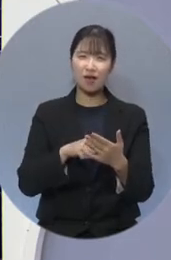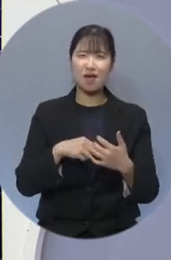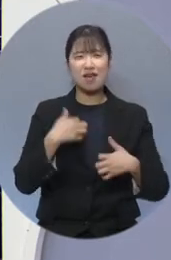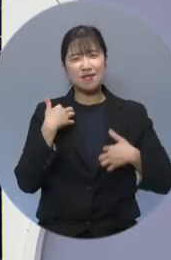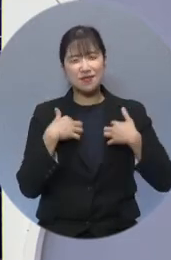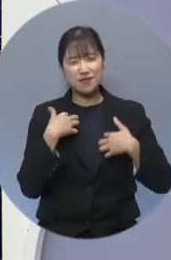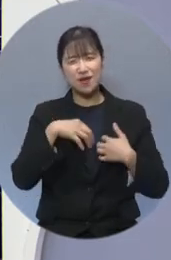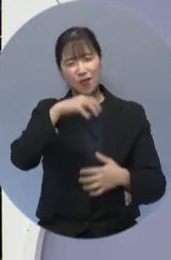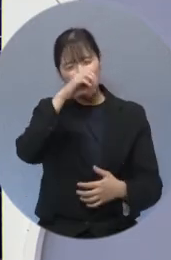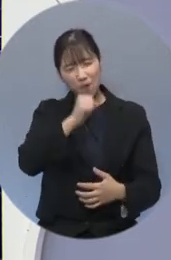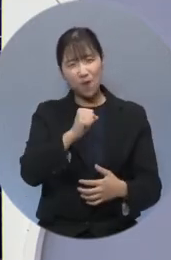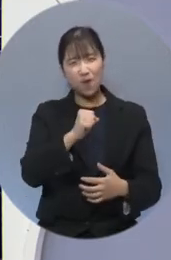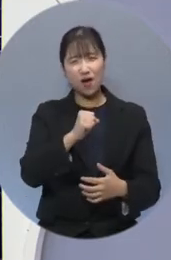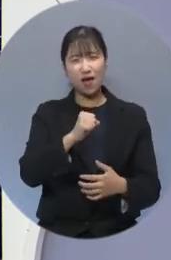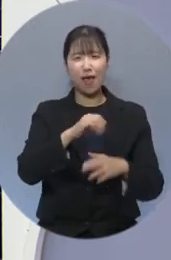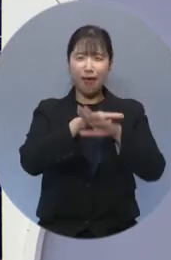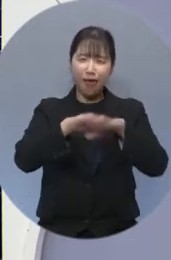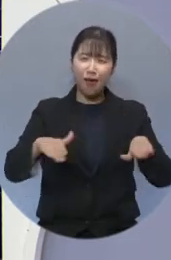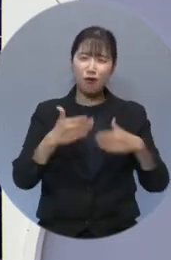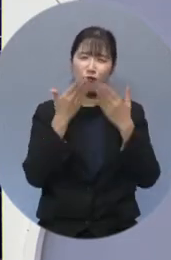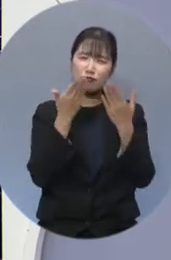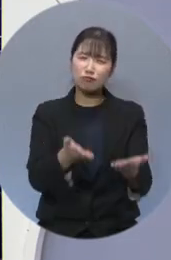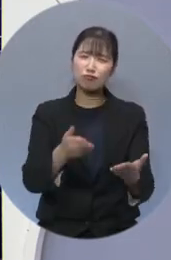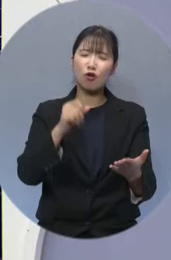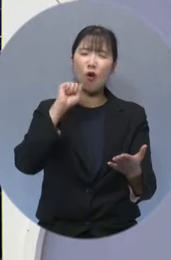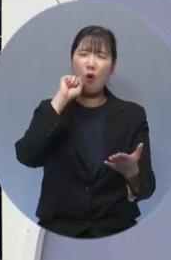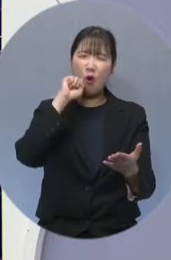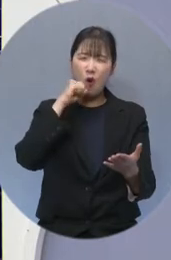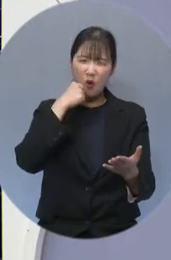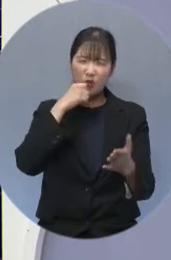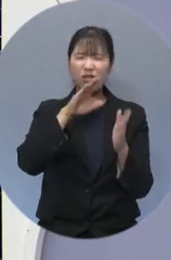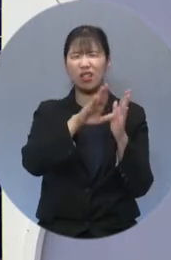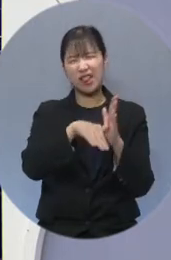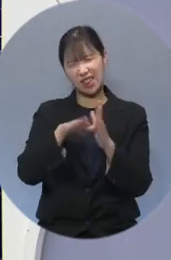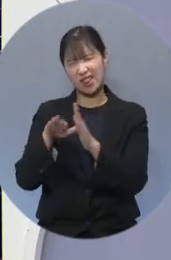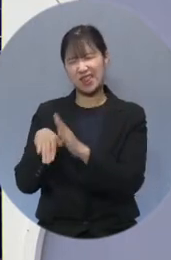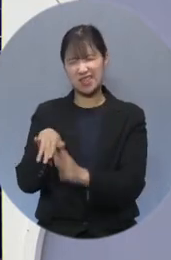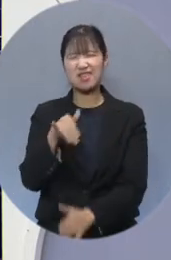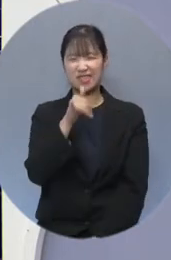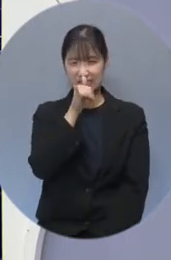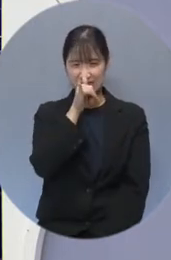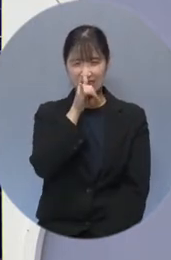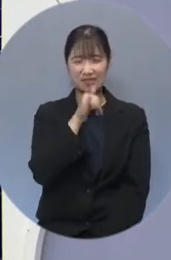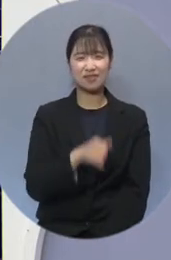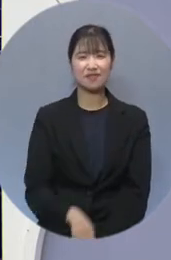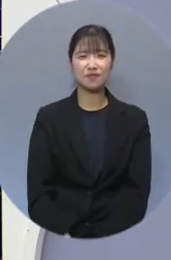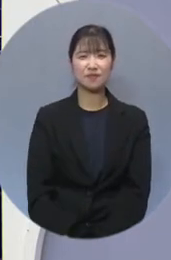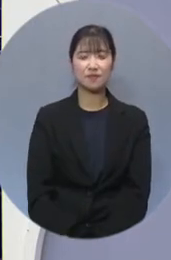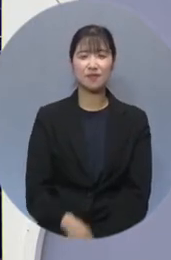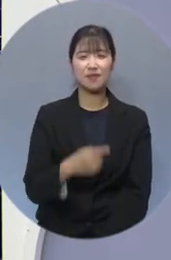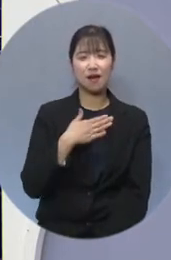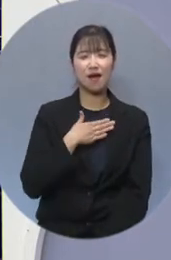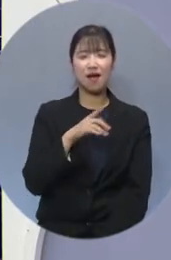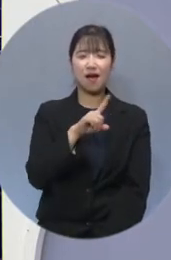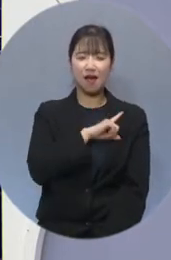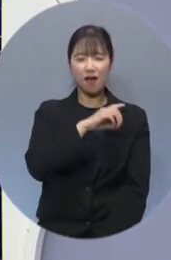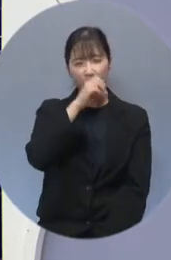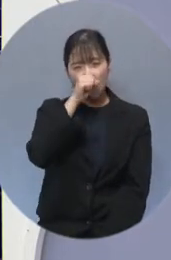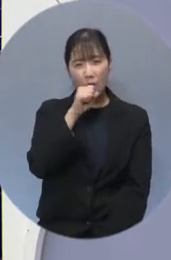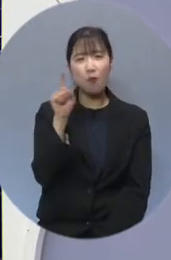흔쾌하게 또는 아주 통쾌하게 이렇게 해결이 안 될 때가 많이 어려움이 있습니다. 근데 가장 저는 이제 보람이 있었던